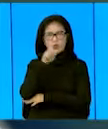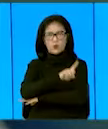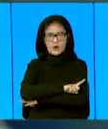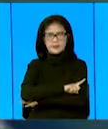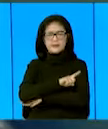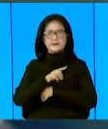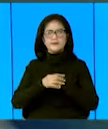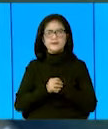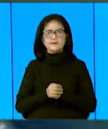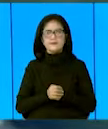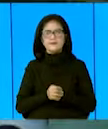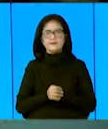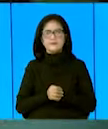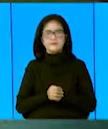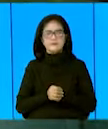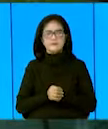hari.